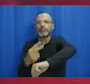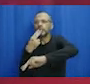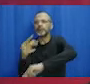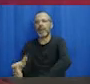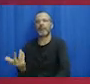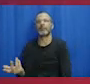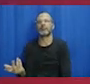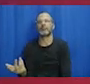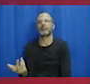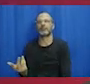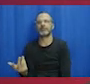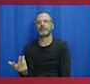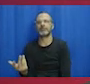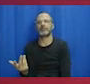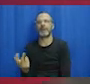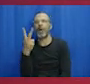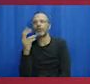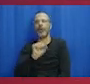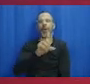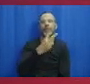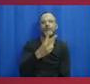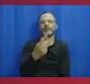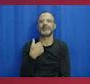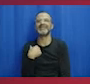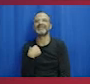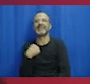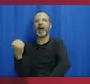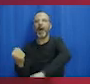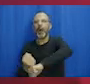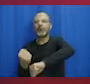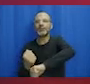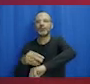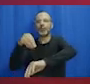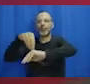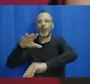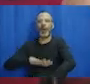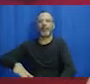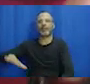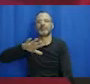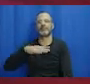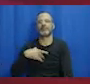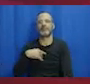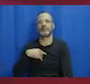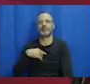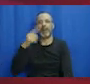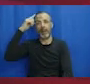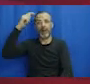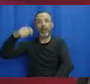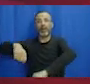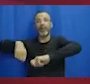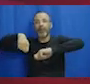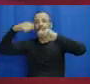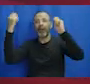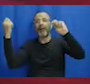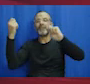صح اللي بخرج انبوت اوتبوت طبعا هاي احنا اللي عمليين نعمله في داخل المجتمع. عمليا ثقافه الحرام